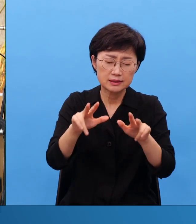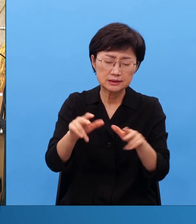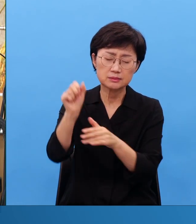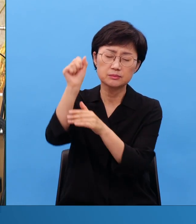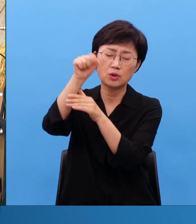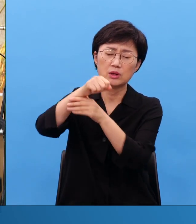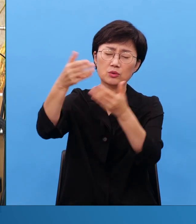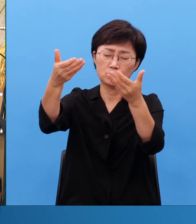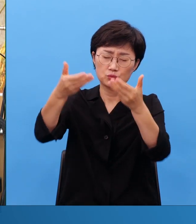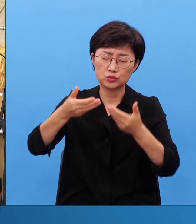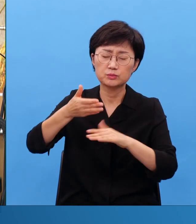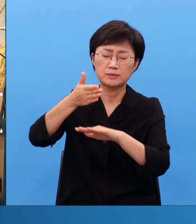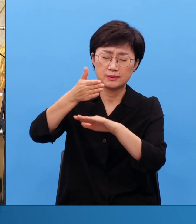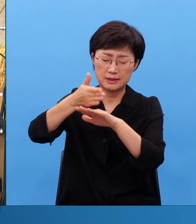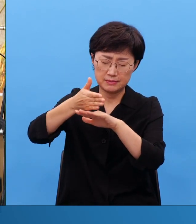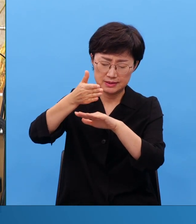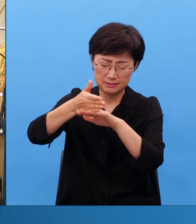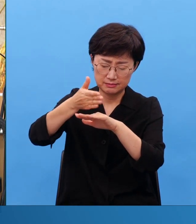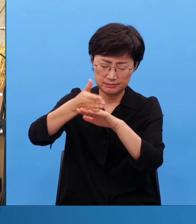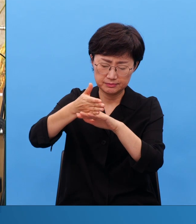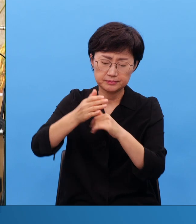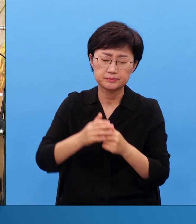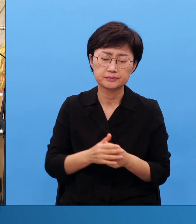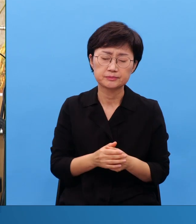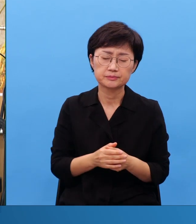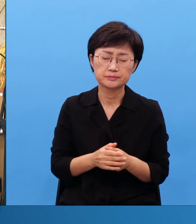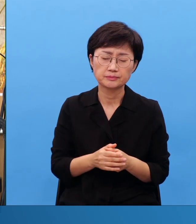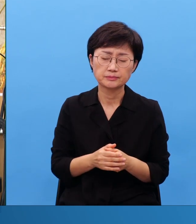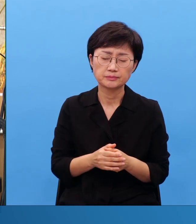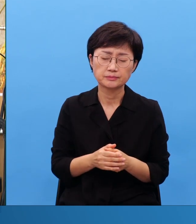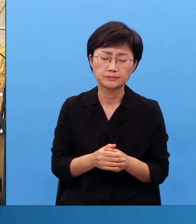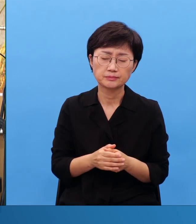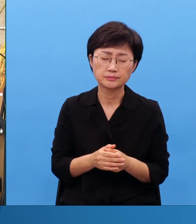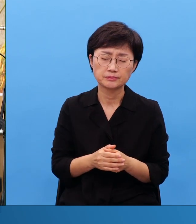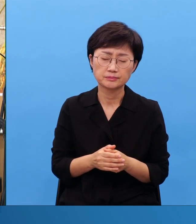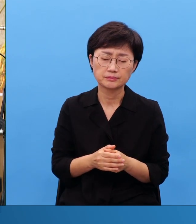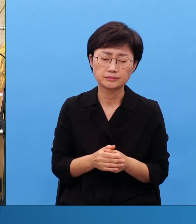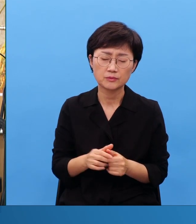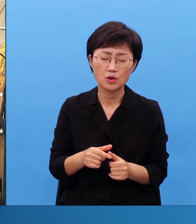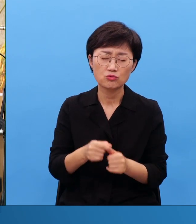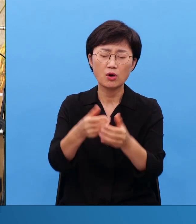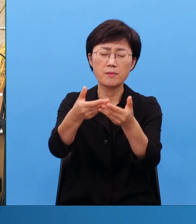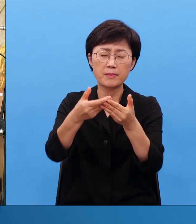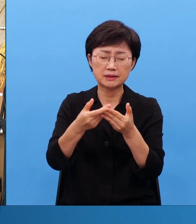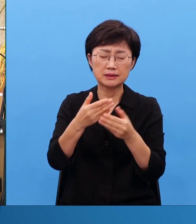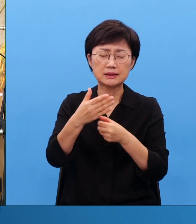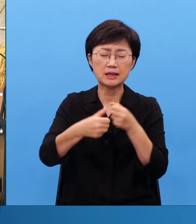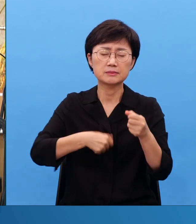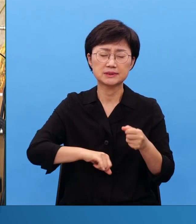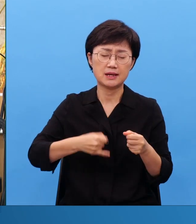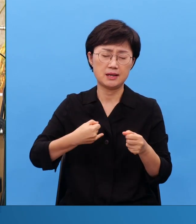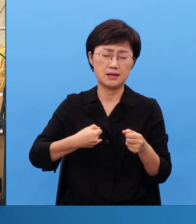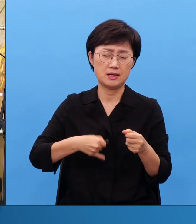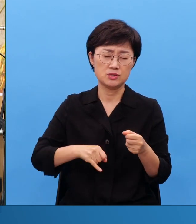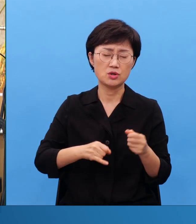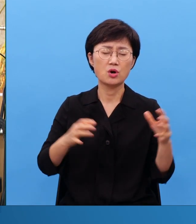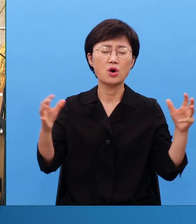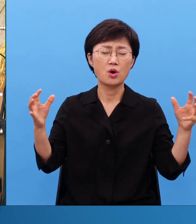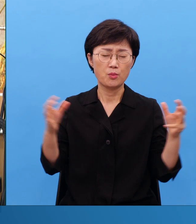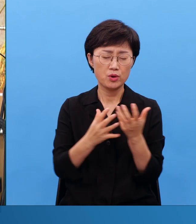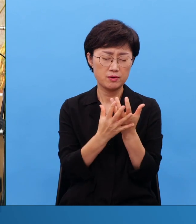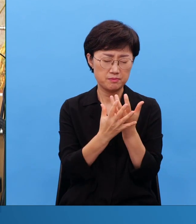word, the light of our feet, the light of our path, and the light of our life. 구원받은 하나님의 백성들이 살아계신